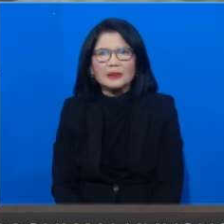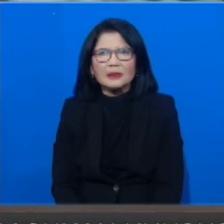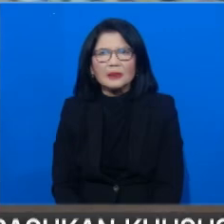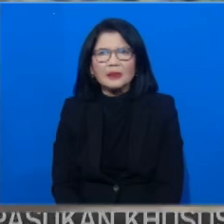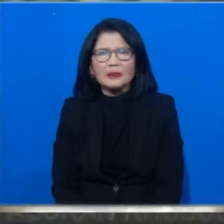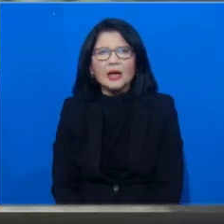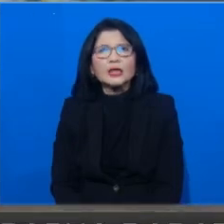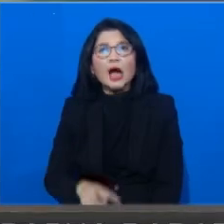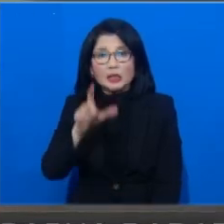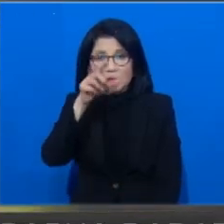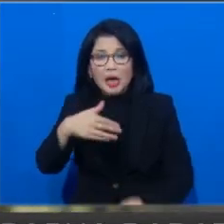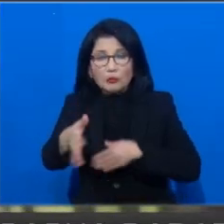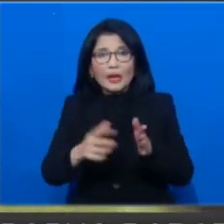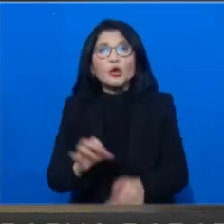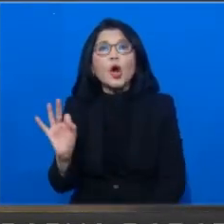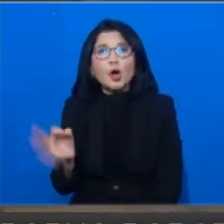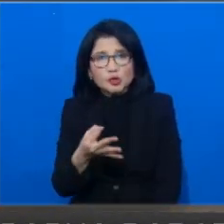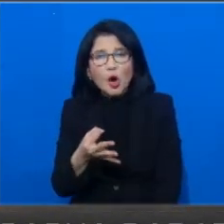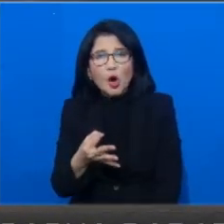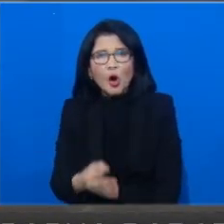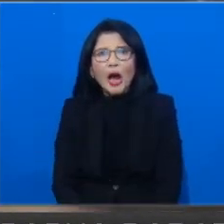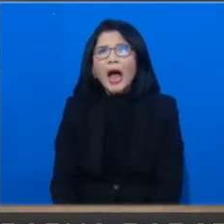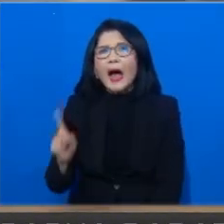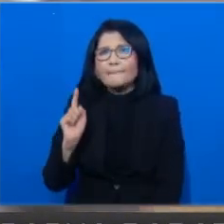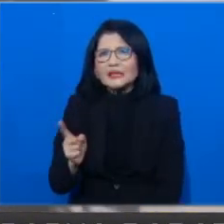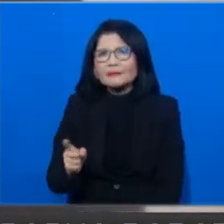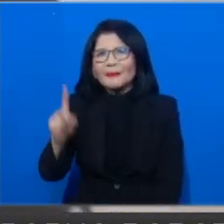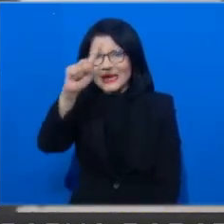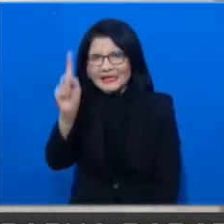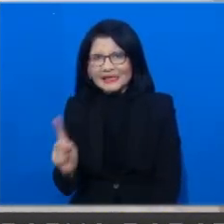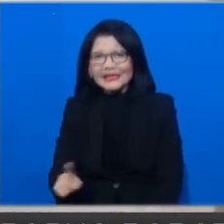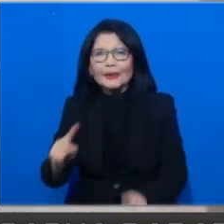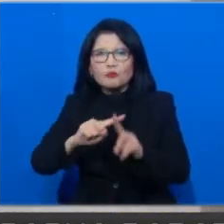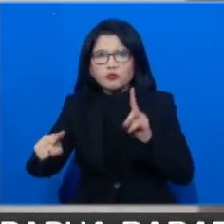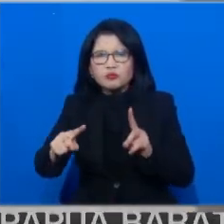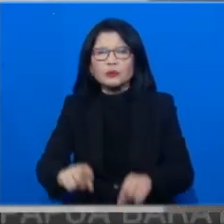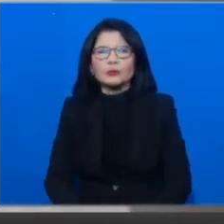unit dalam kondisi kosong. Diduga kebakaran disebabkan hubungan pendek arus listrik.